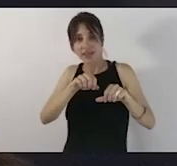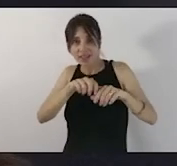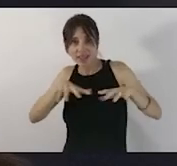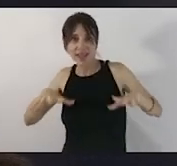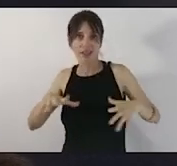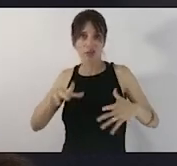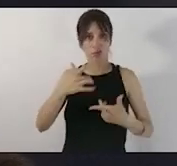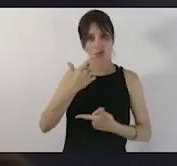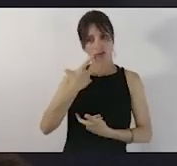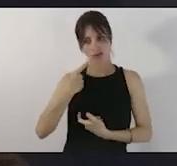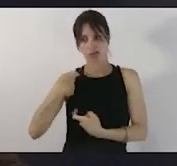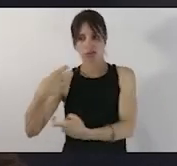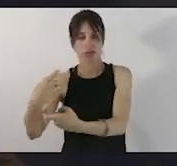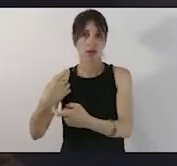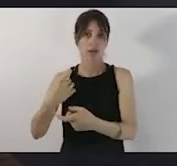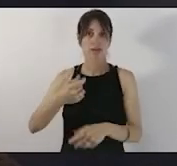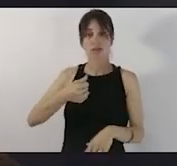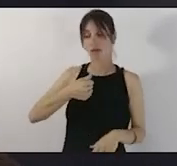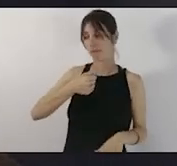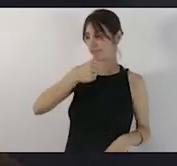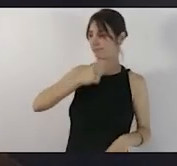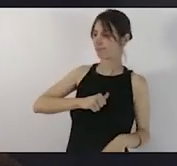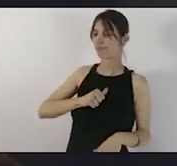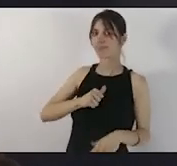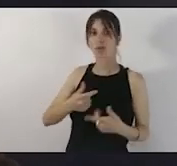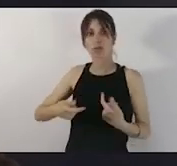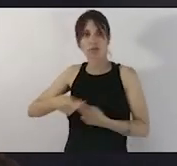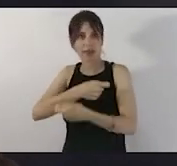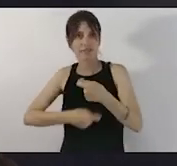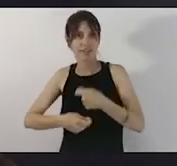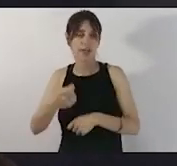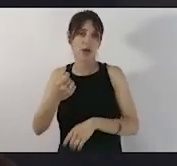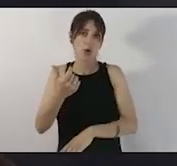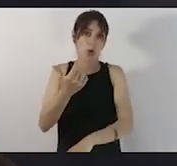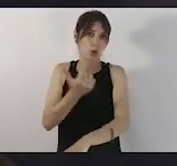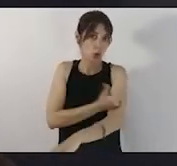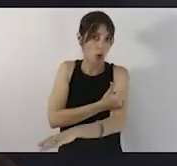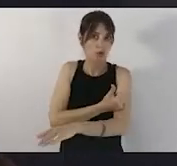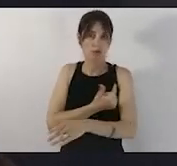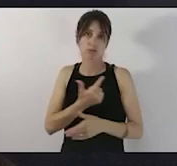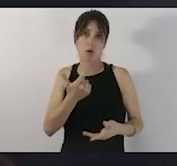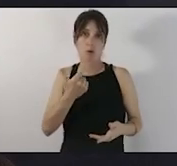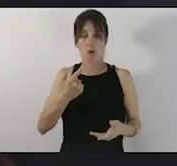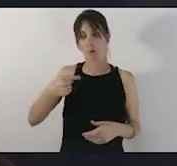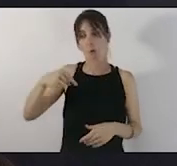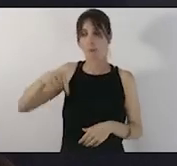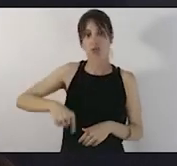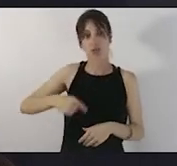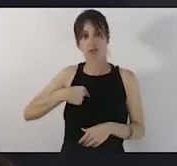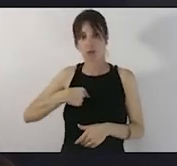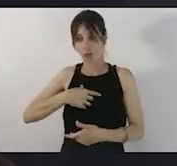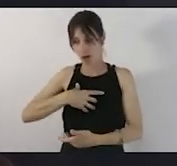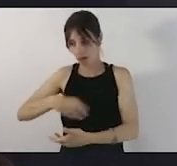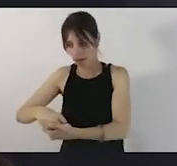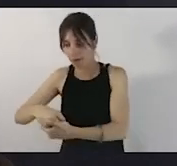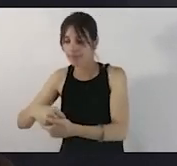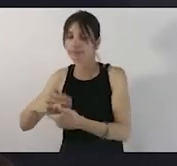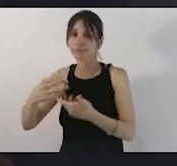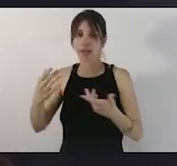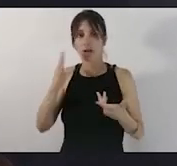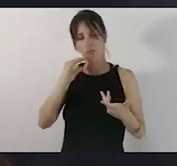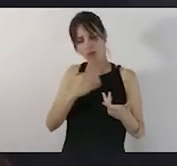de participer au trafic de deal. Donc, je suis vraiment très heureux que la mairie ait cette